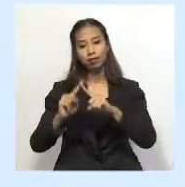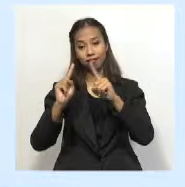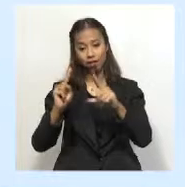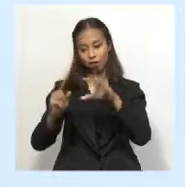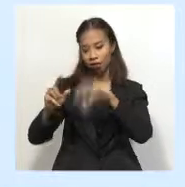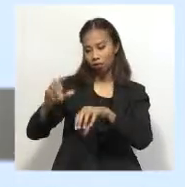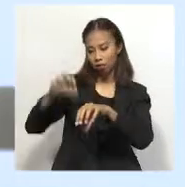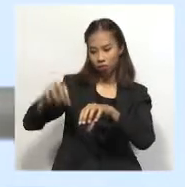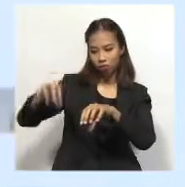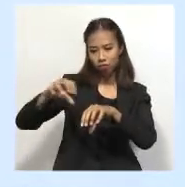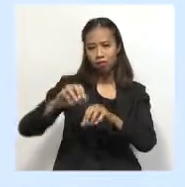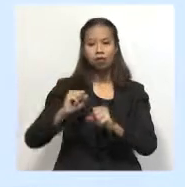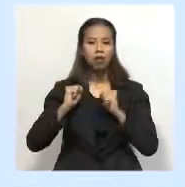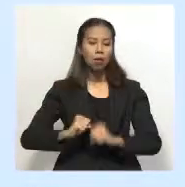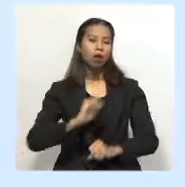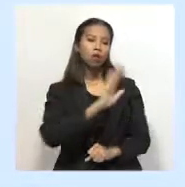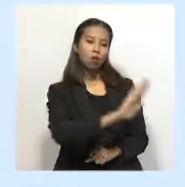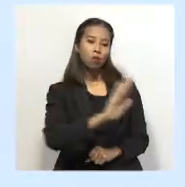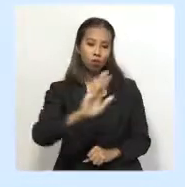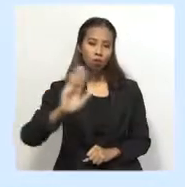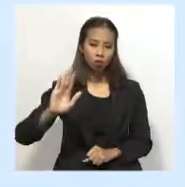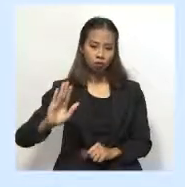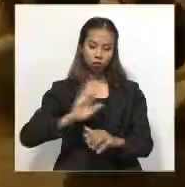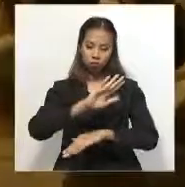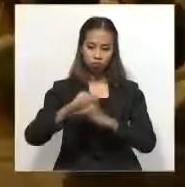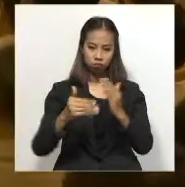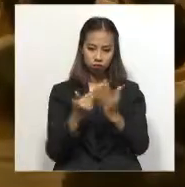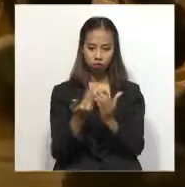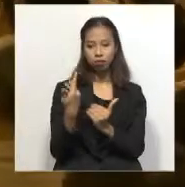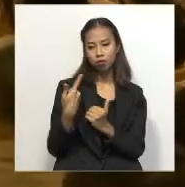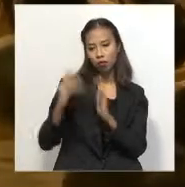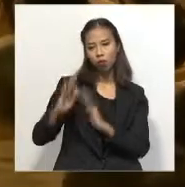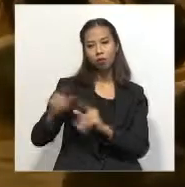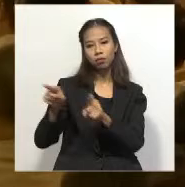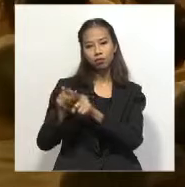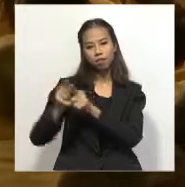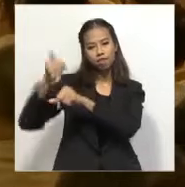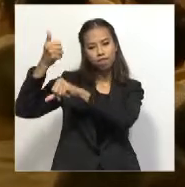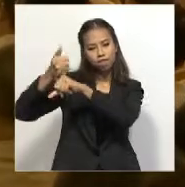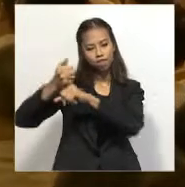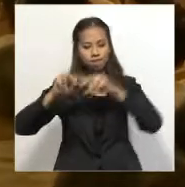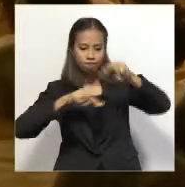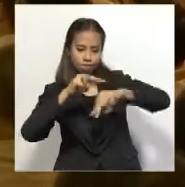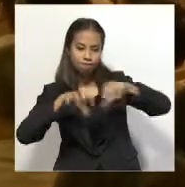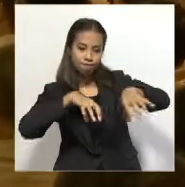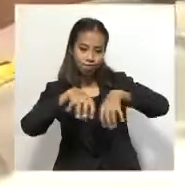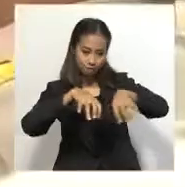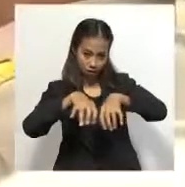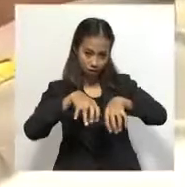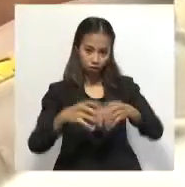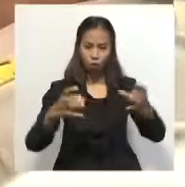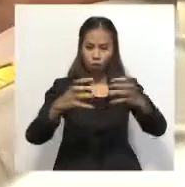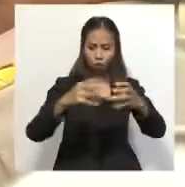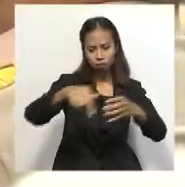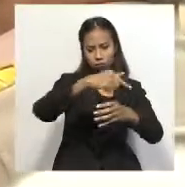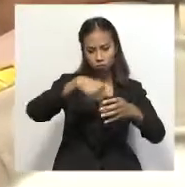ยงานเองก็ถือว่ามีความสามารถเฉพาะตัวโดยรวมแล้วก็จะต้องมีผู้จัดการทีมสตาฟโค้ชและแผนการเล่นแบบระบบทีมเพื่อ